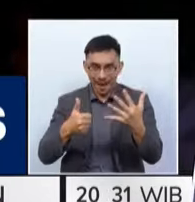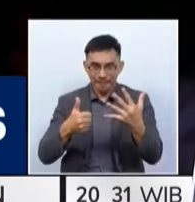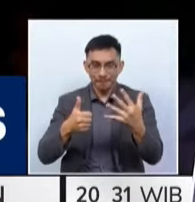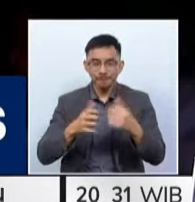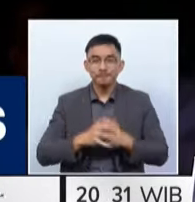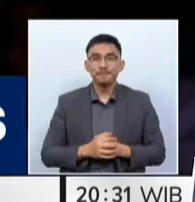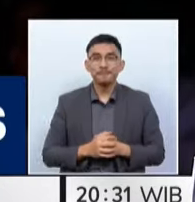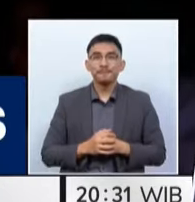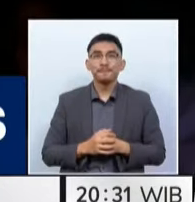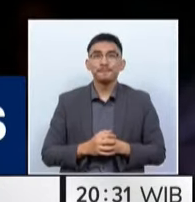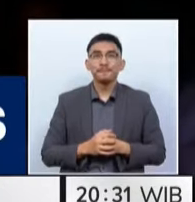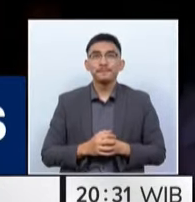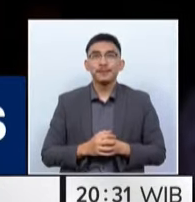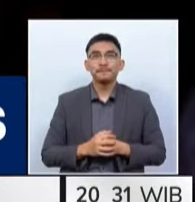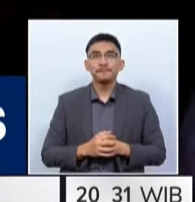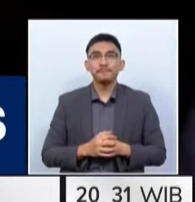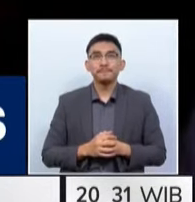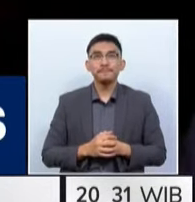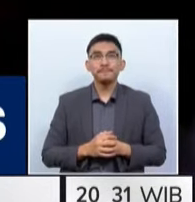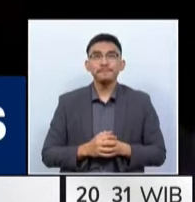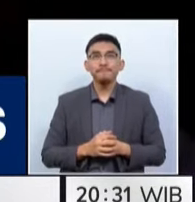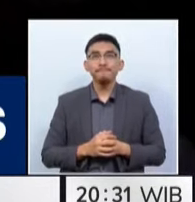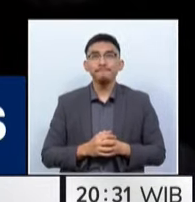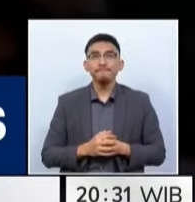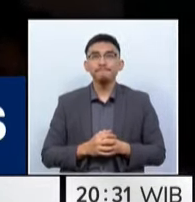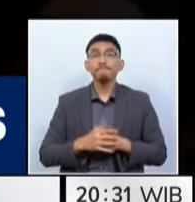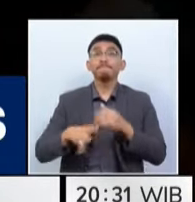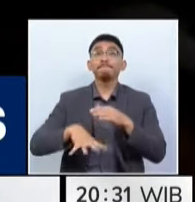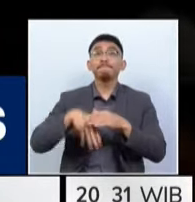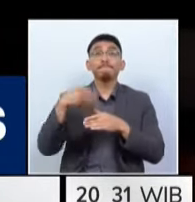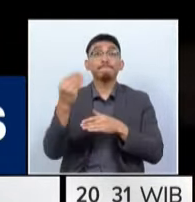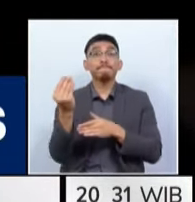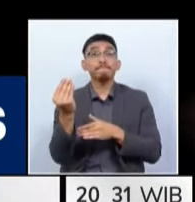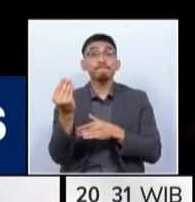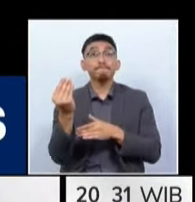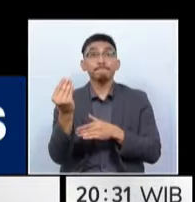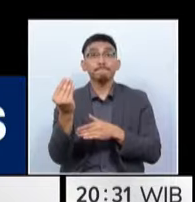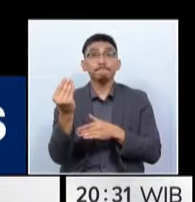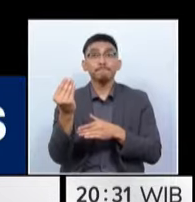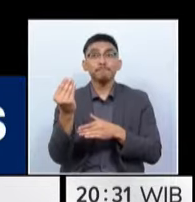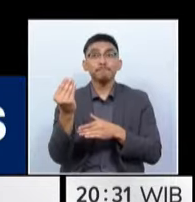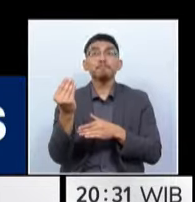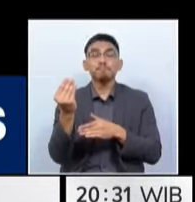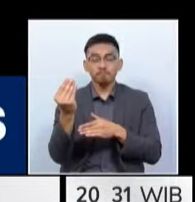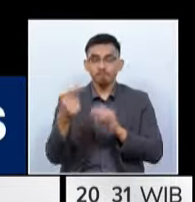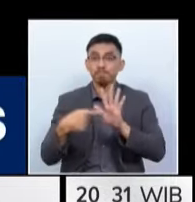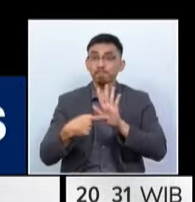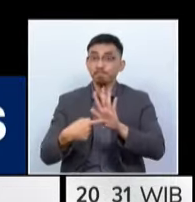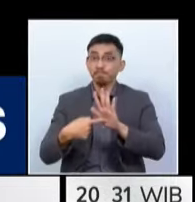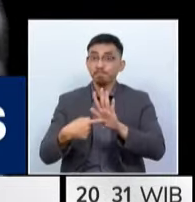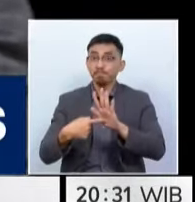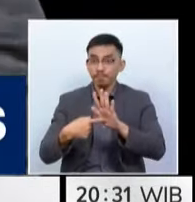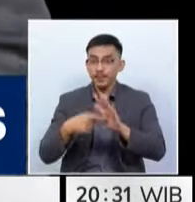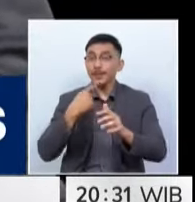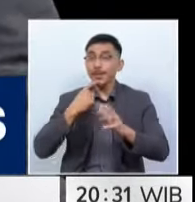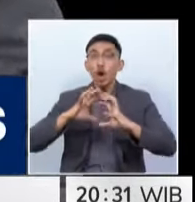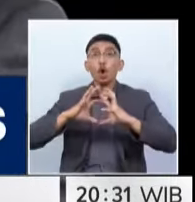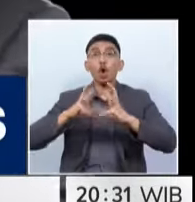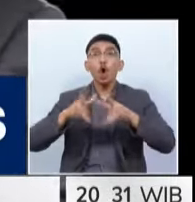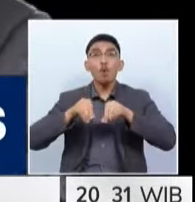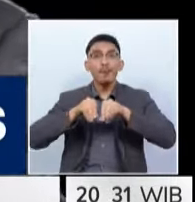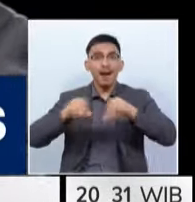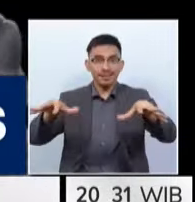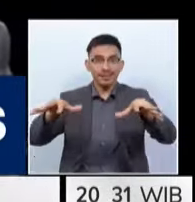terakir yang diambil oleh Pak Widya subtemanya adalah globalisasi globalisasi baik